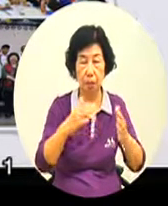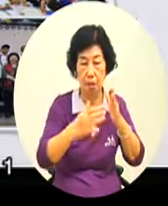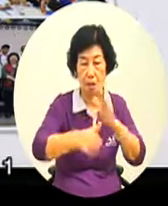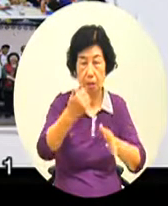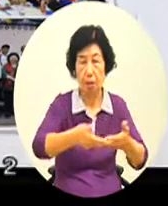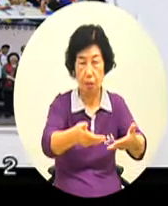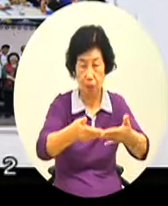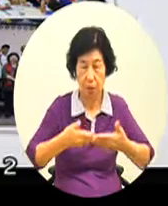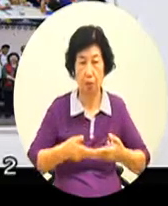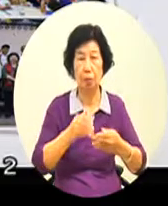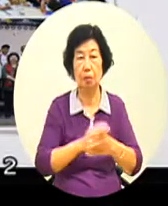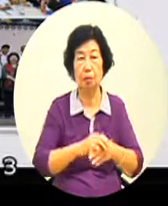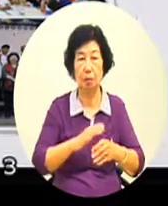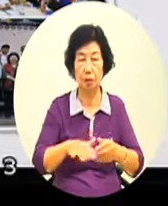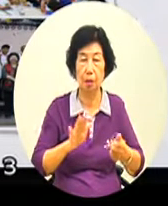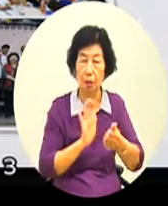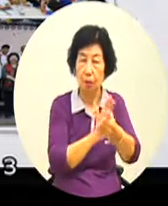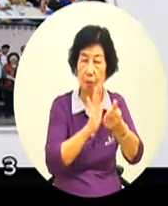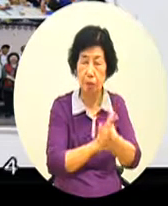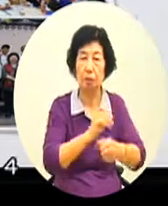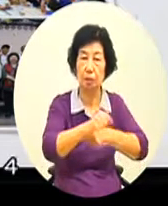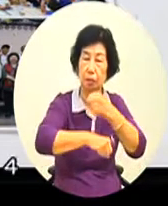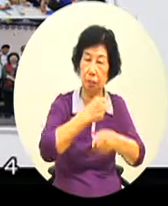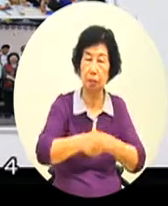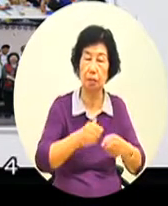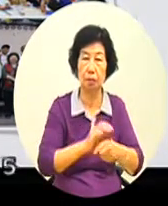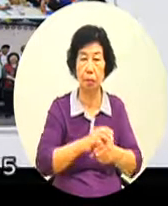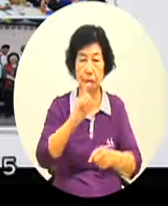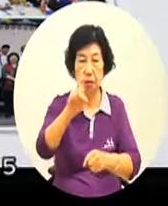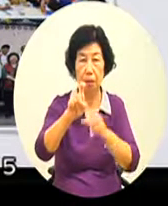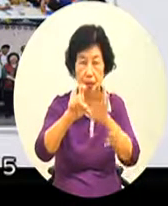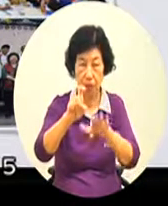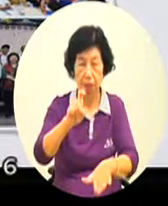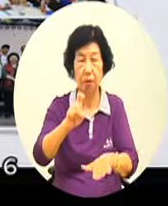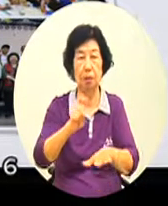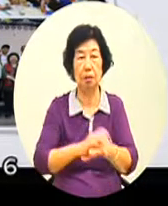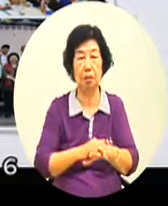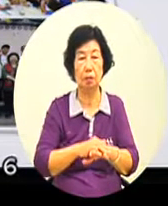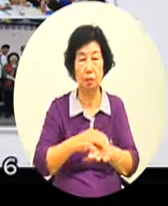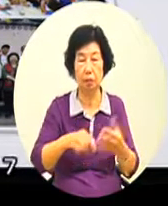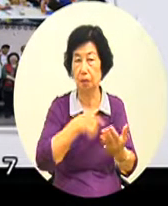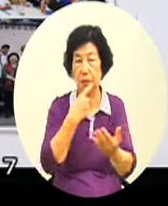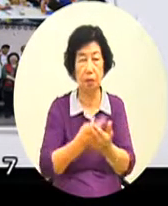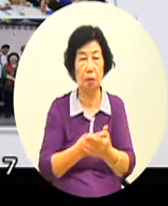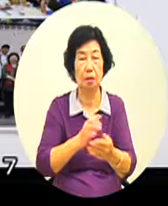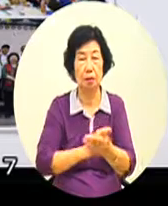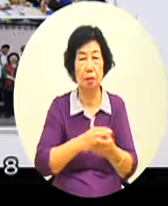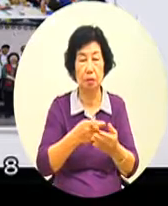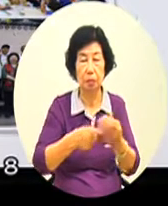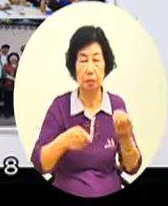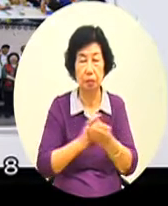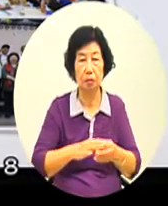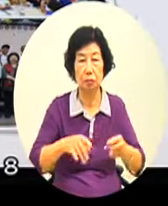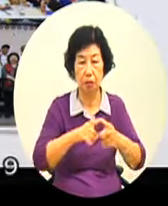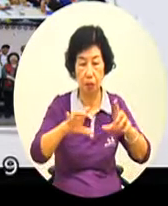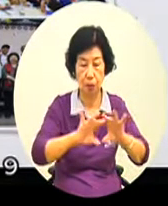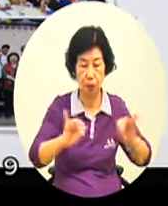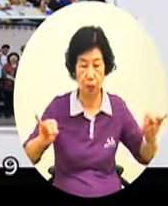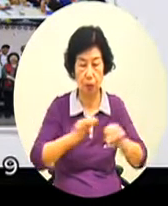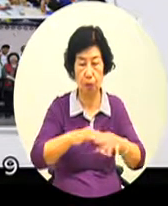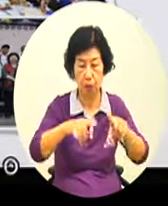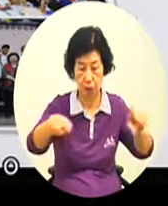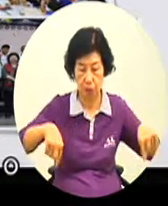续进行推动执行。截至今年10月底止，总共发还了148张的土地权状，面积